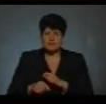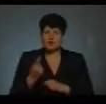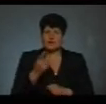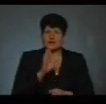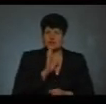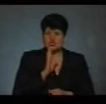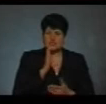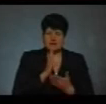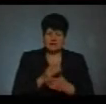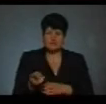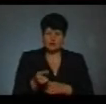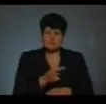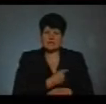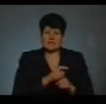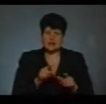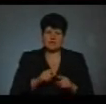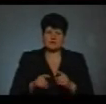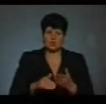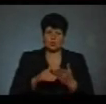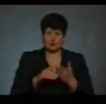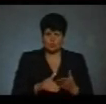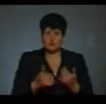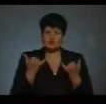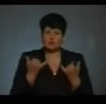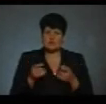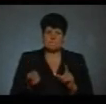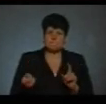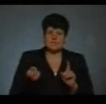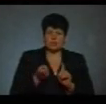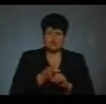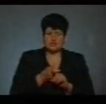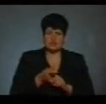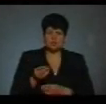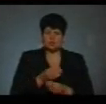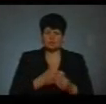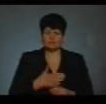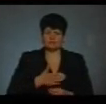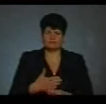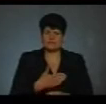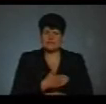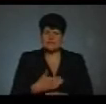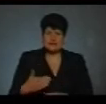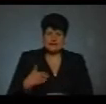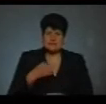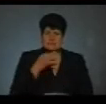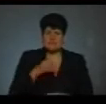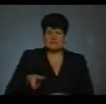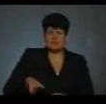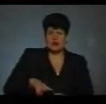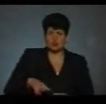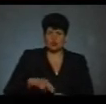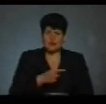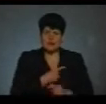Почаєва перебуває у Тернопільській лікарні швидкої допомоги. Сьогодні її підключили до апарату штучної вентиляції легень. Про це повідомив директор цієї